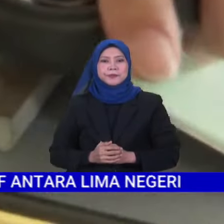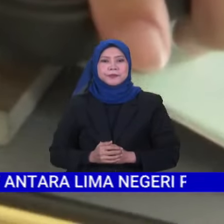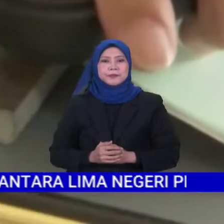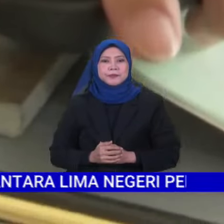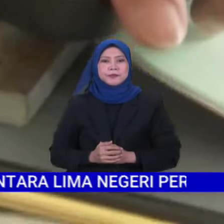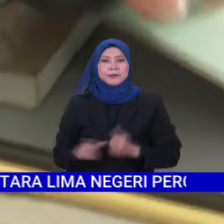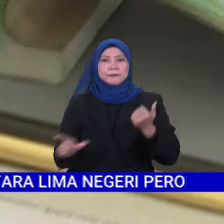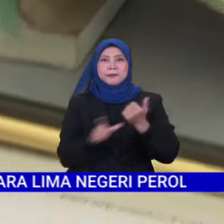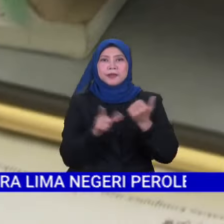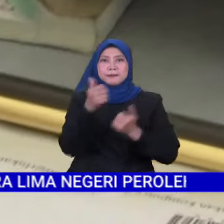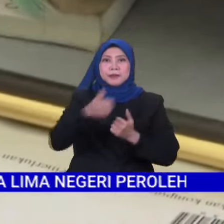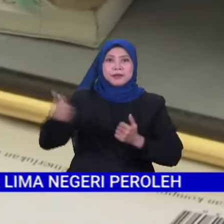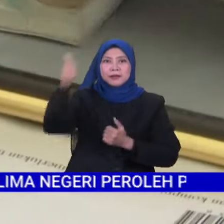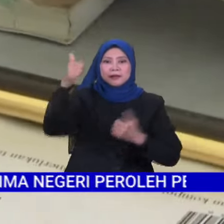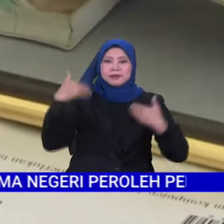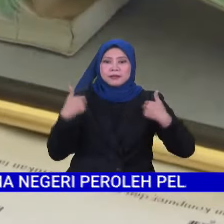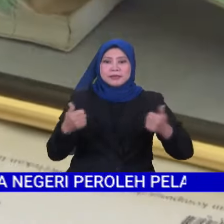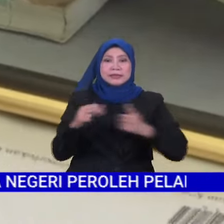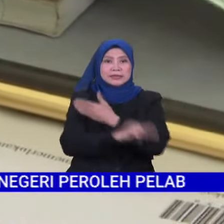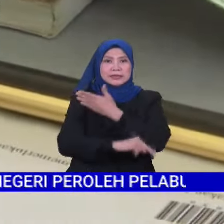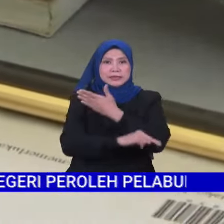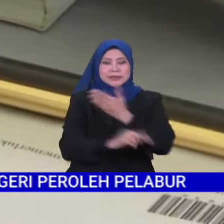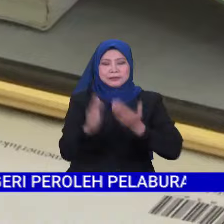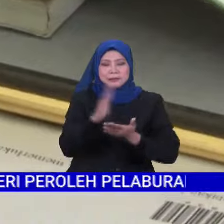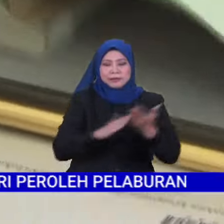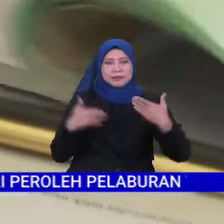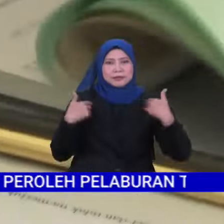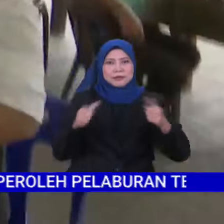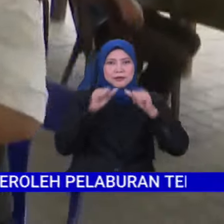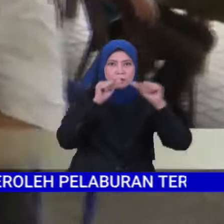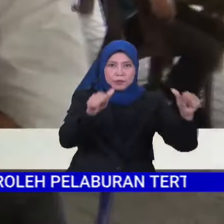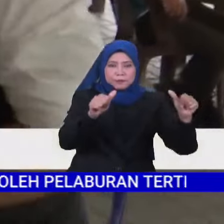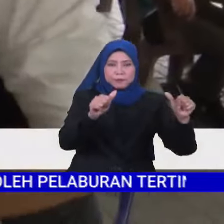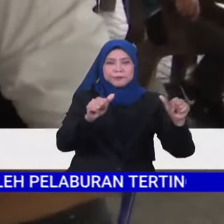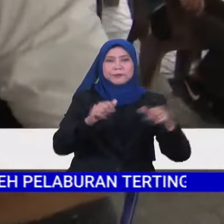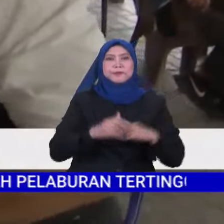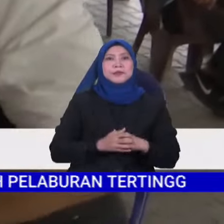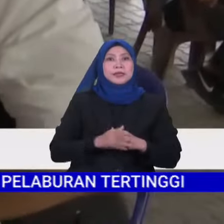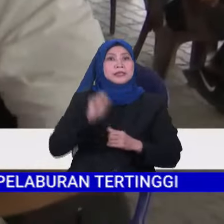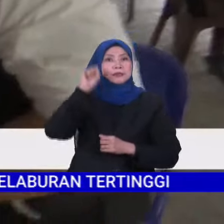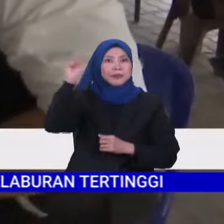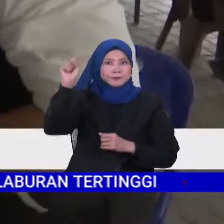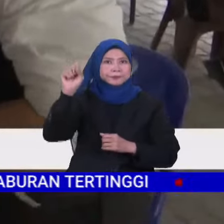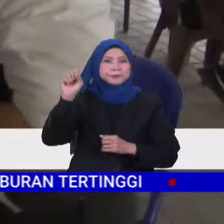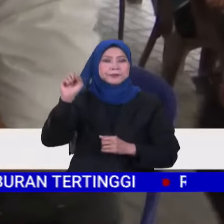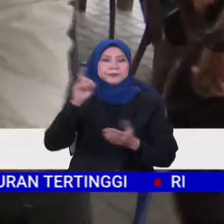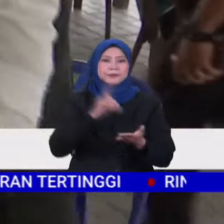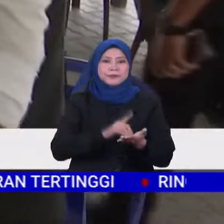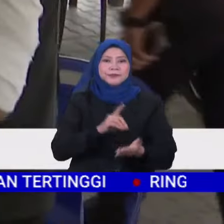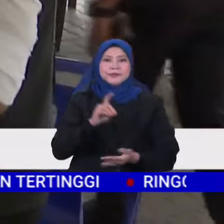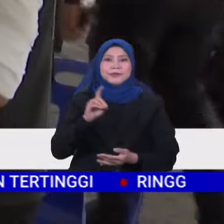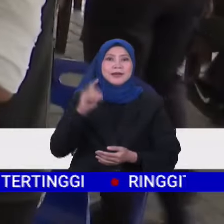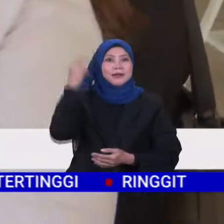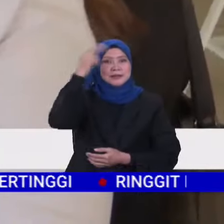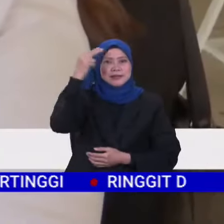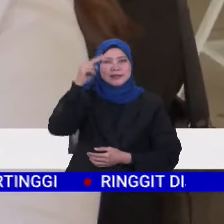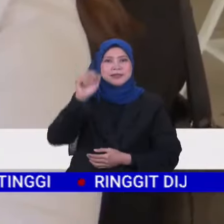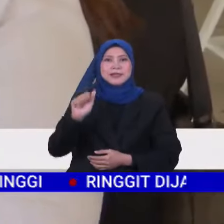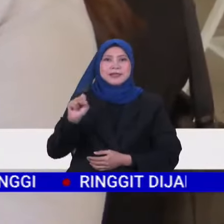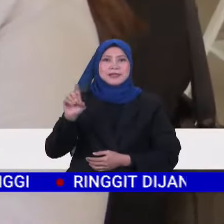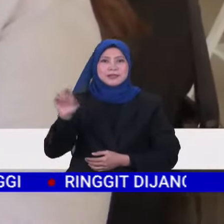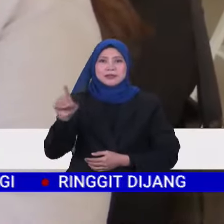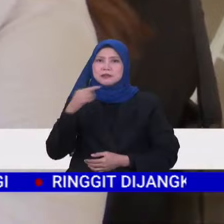timbalan pengarah kesehatan Negeri bagian kesehatan awam jabatan kesehatan negeri Sabah dokter haji acid sana berkata